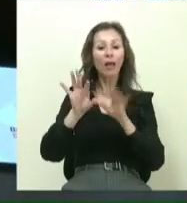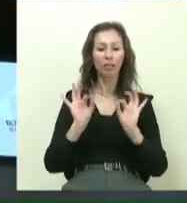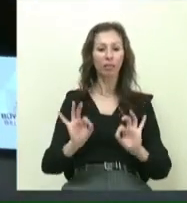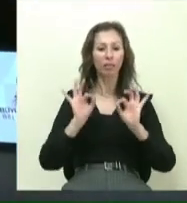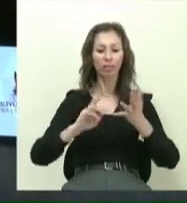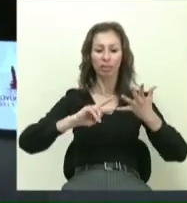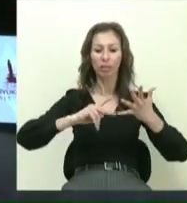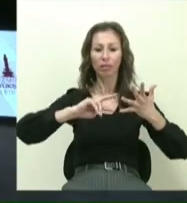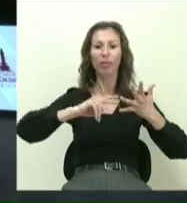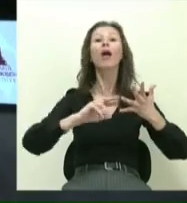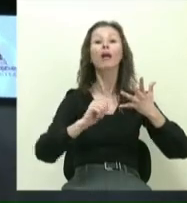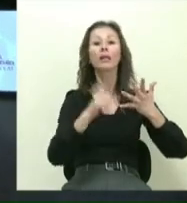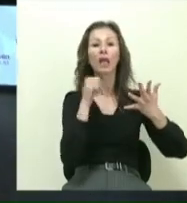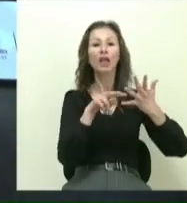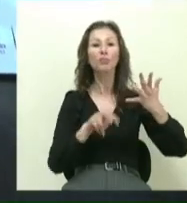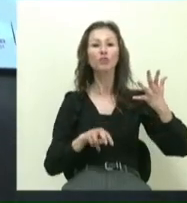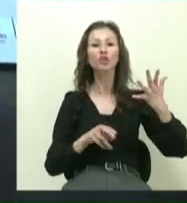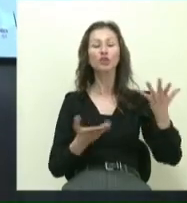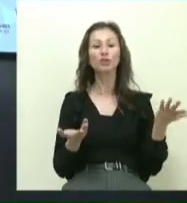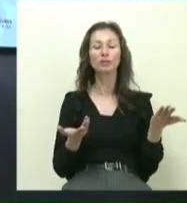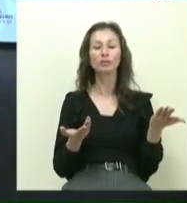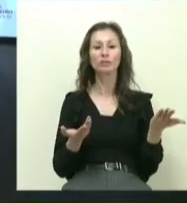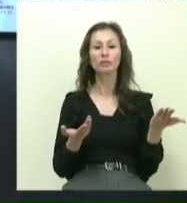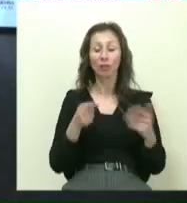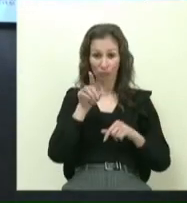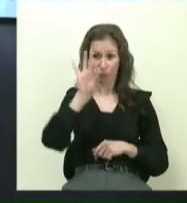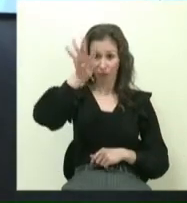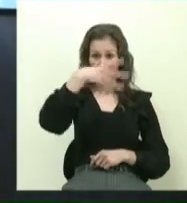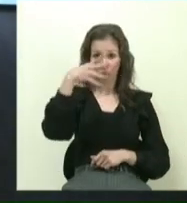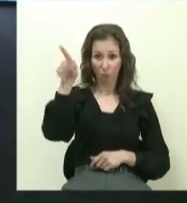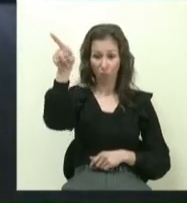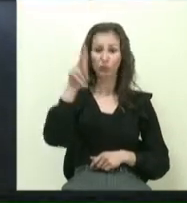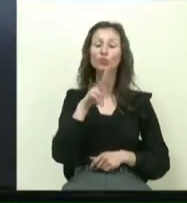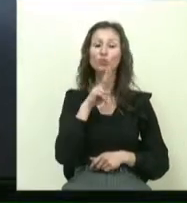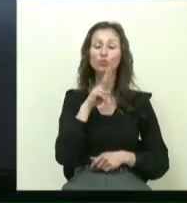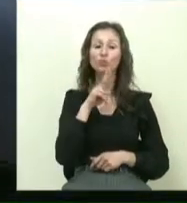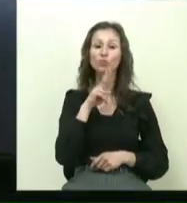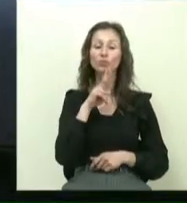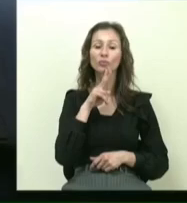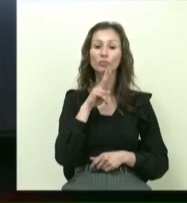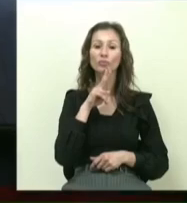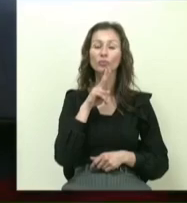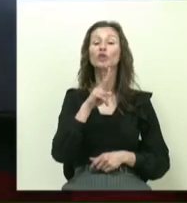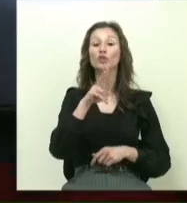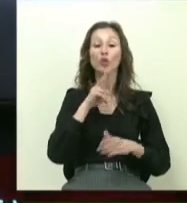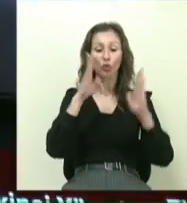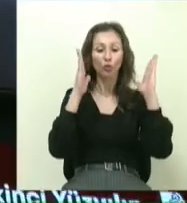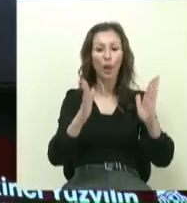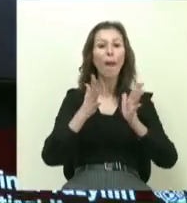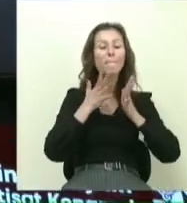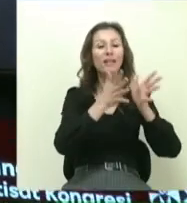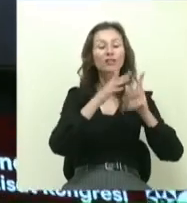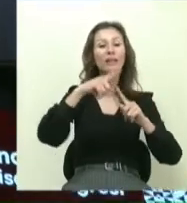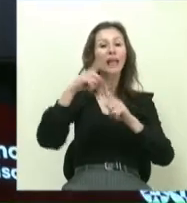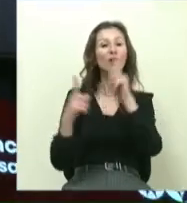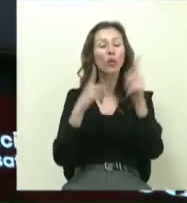saymayı geriye gitmiş bu tablonun sonucunda son dönemde ihracatın